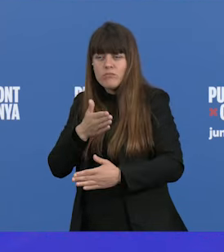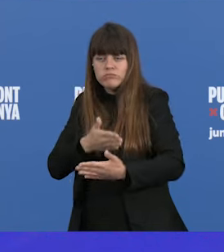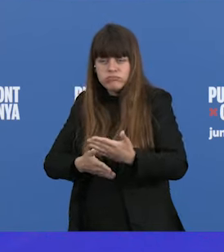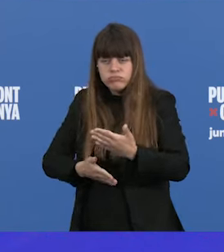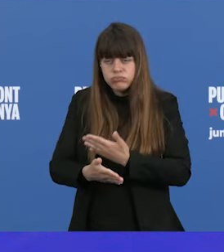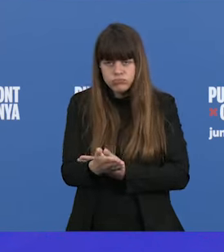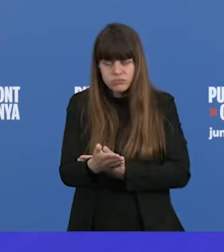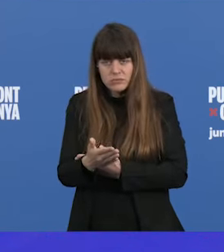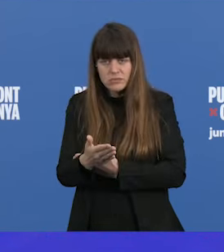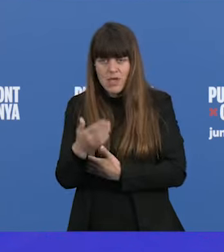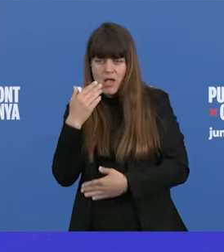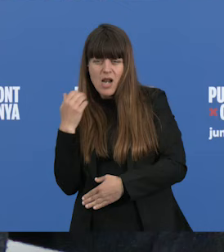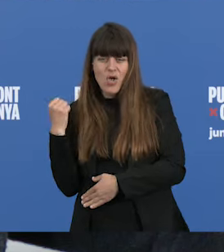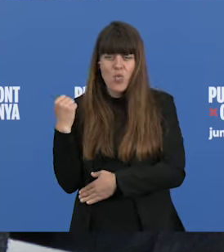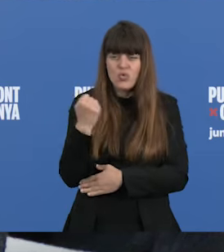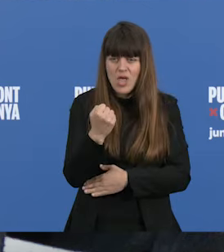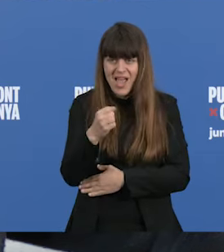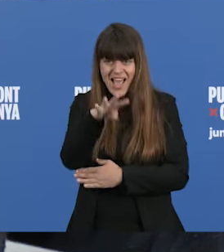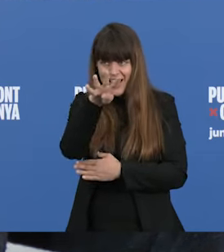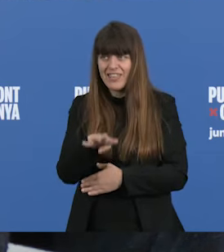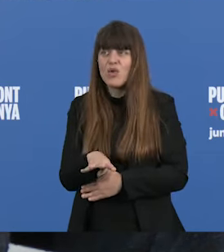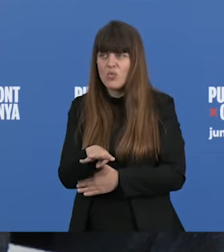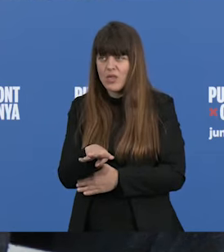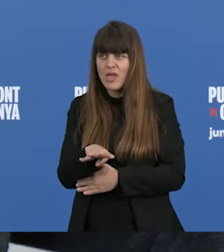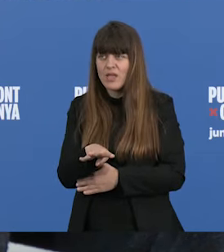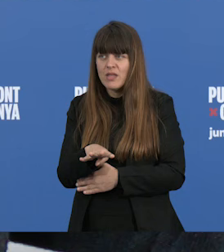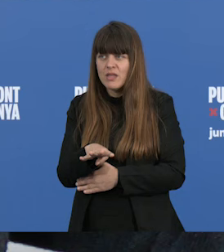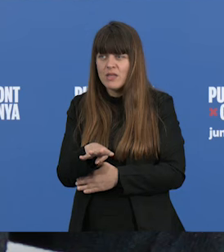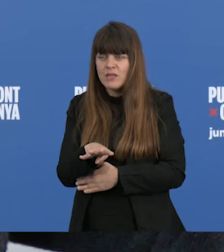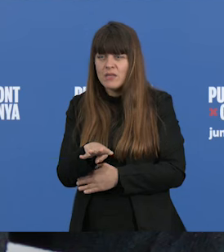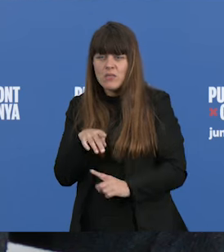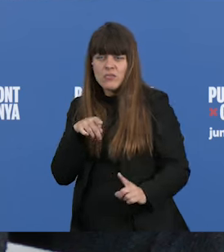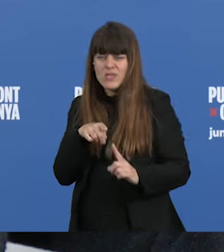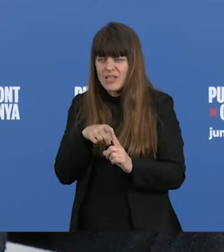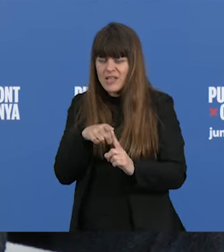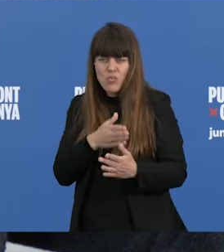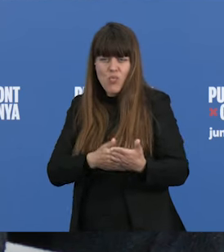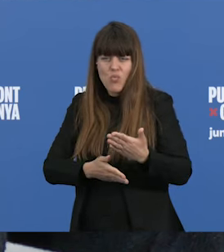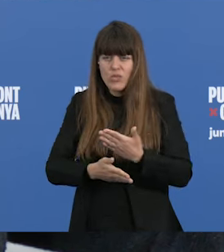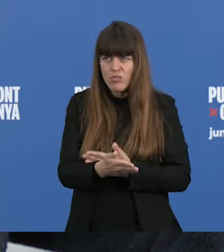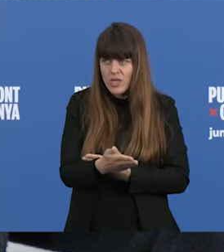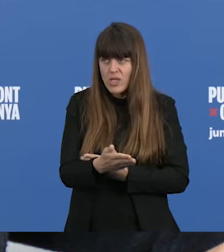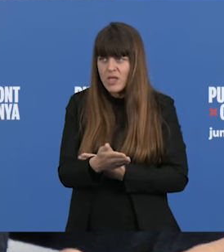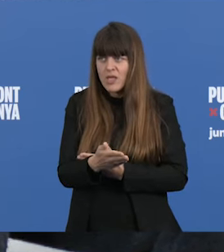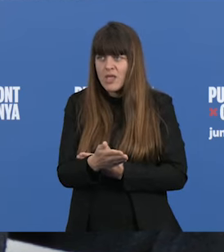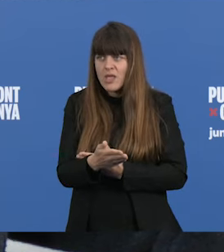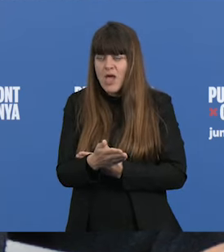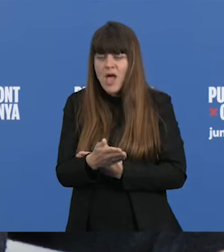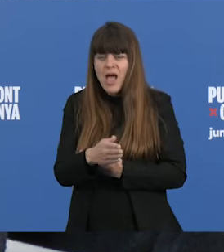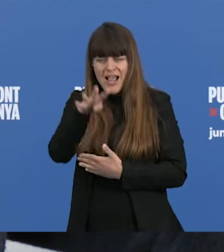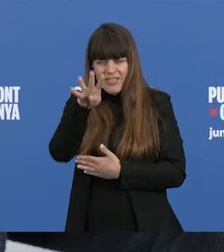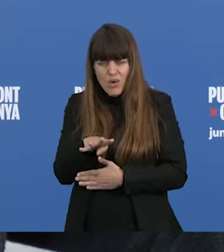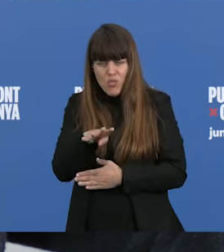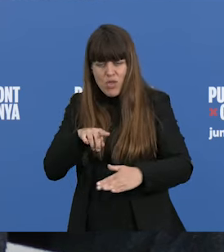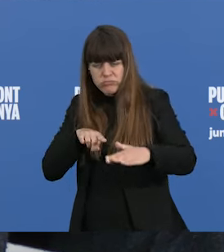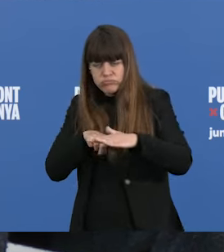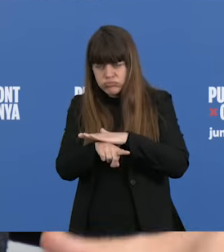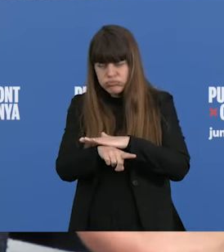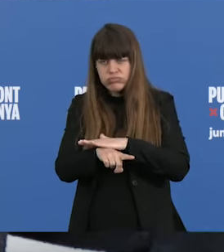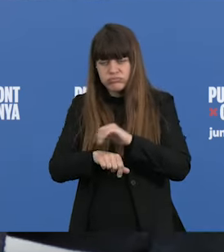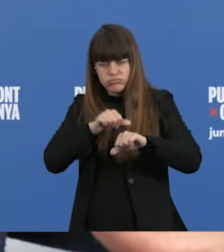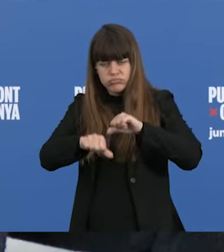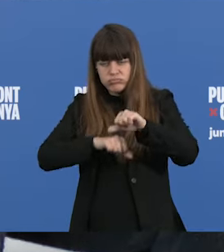donar un petit cop de mà a Catalunya per tal d'ajudar a contribuir